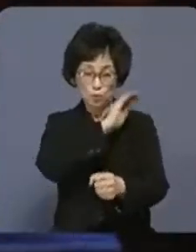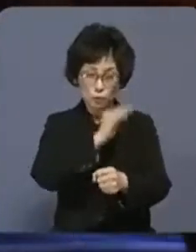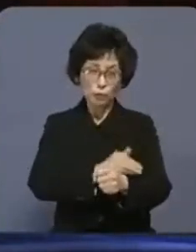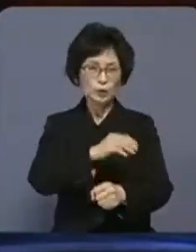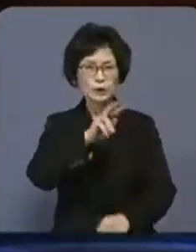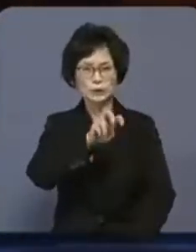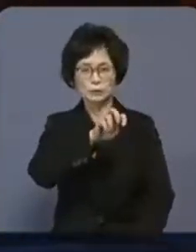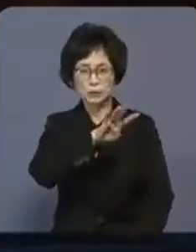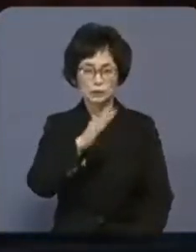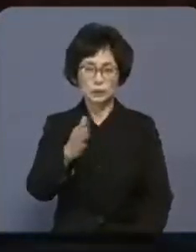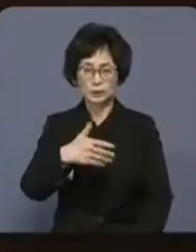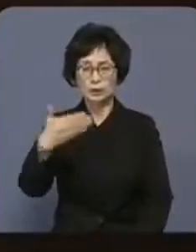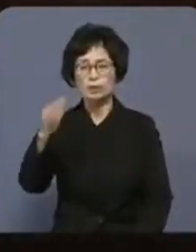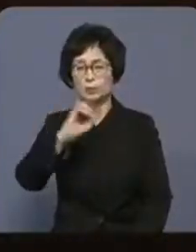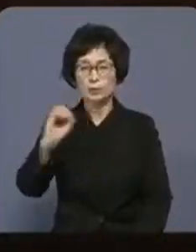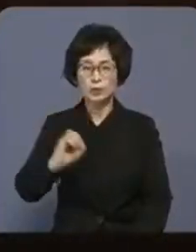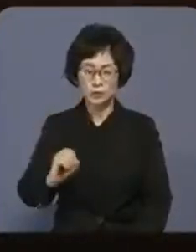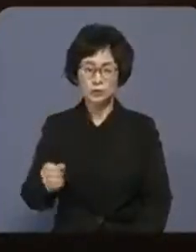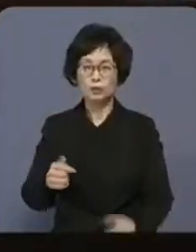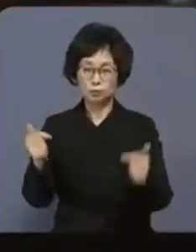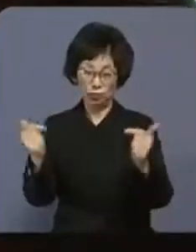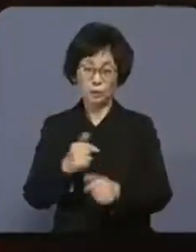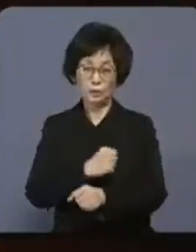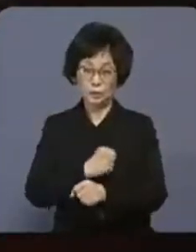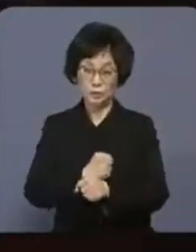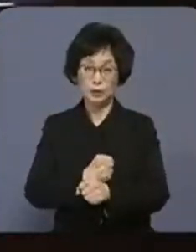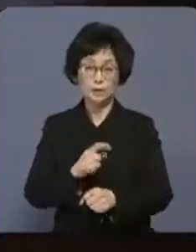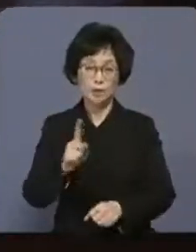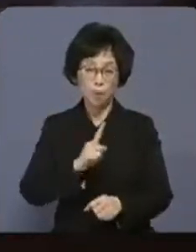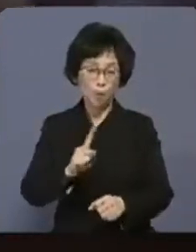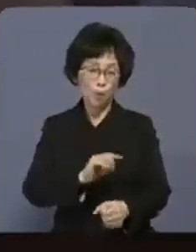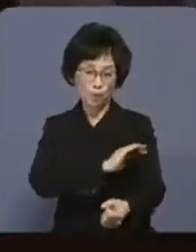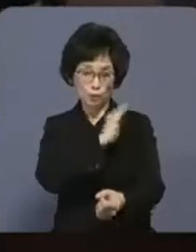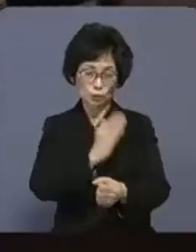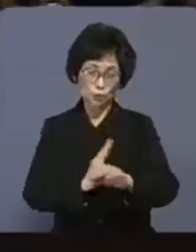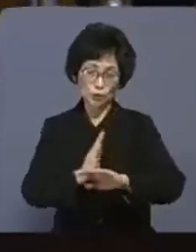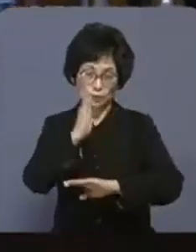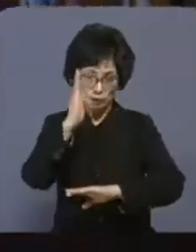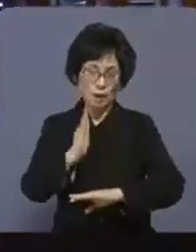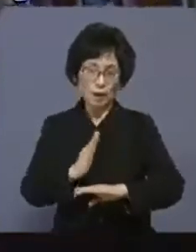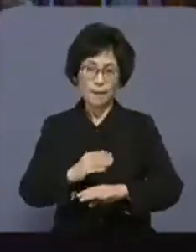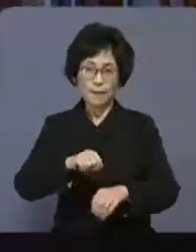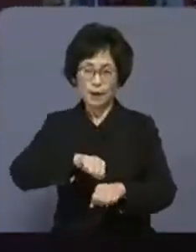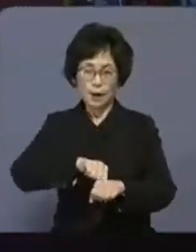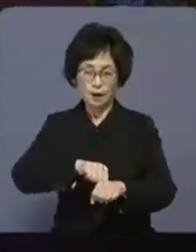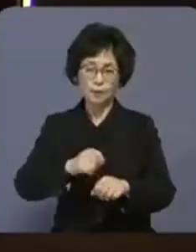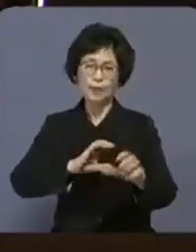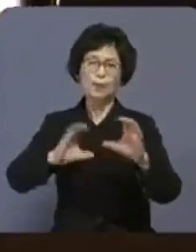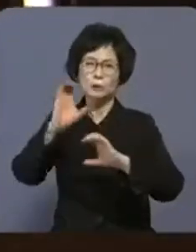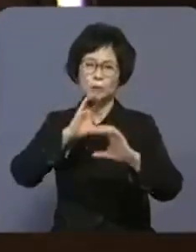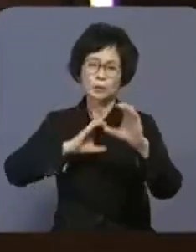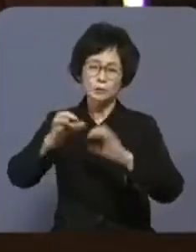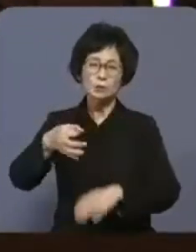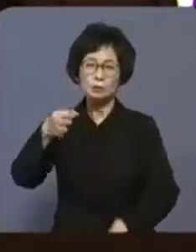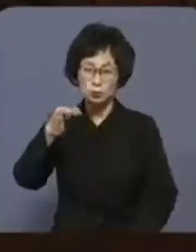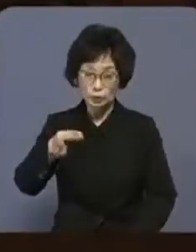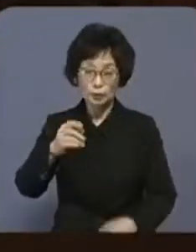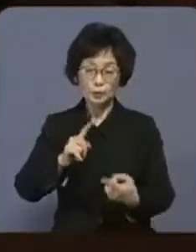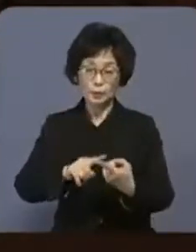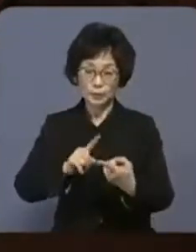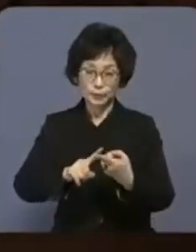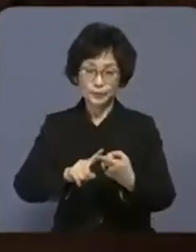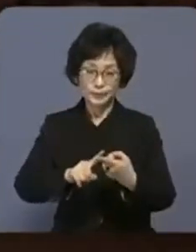9% 로 크게 떨어졌습니다 여기에는 중량 초과 할증 제도가 실효성을 거둔 것으로 보이는데요 중형 초가 할증 제도는